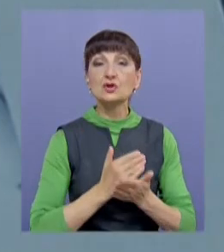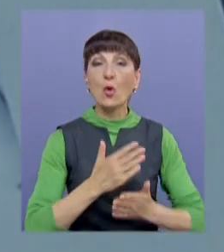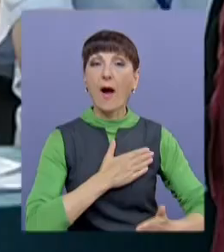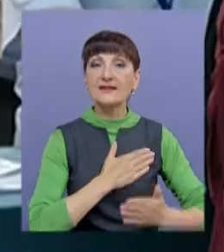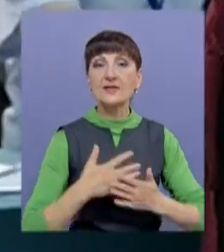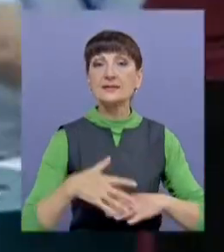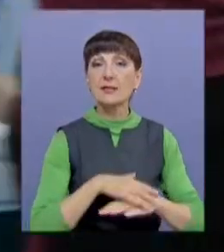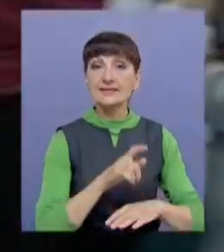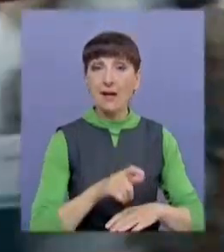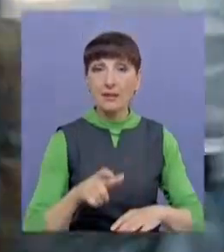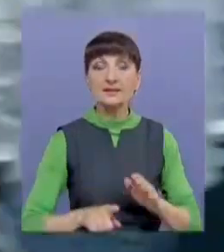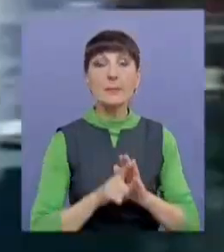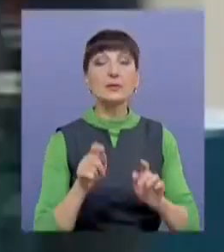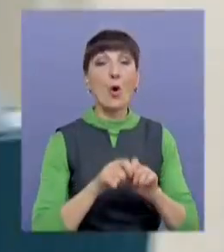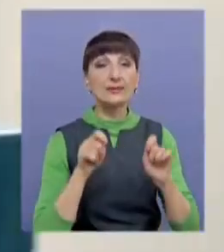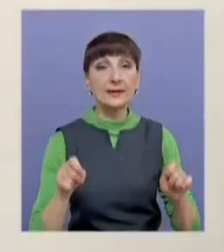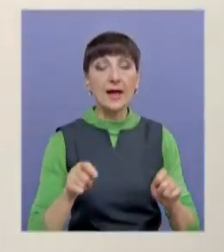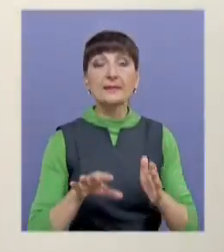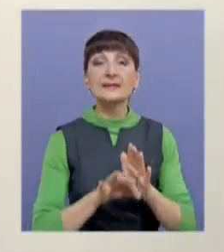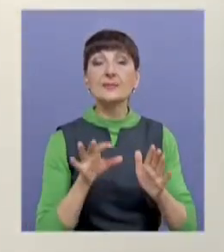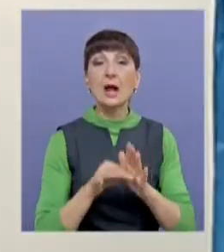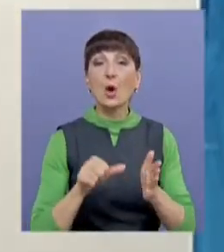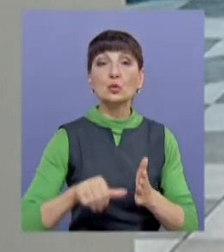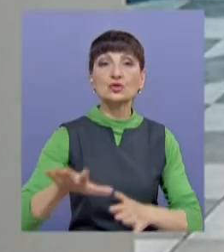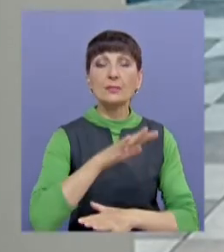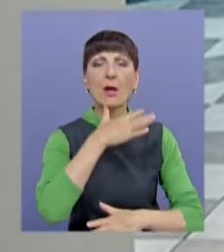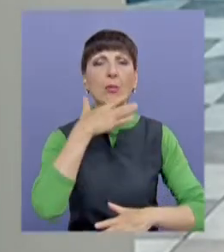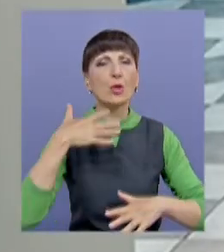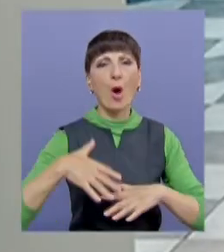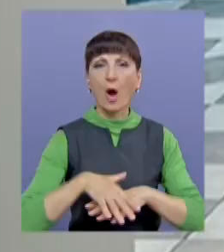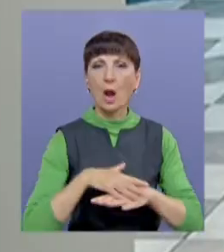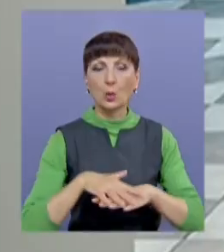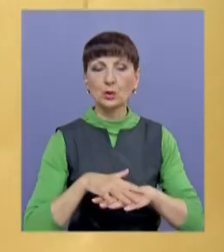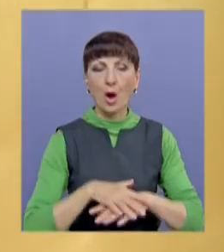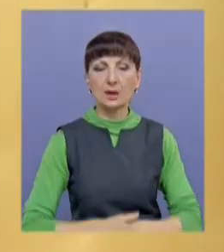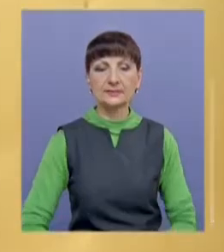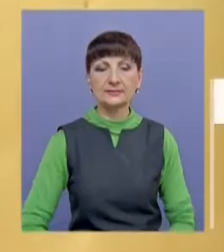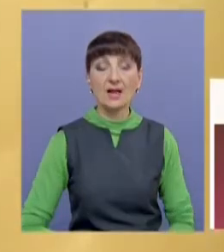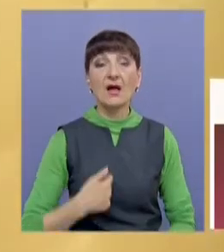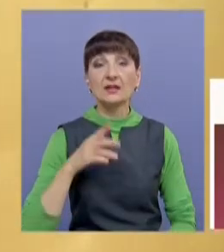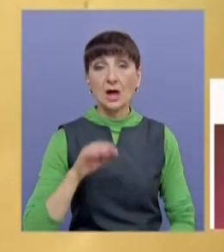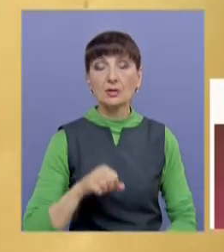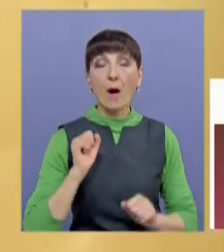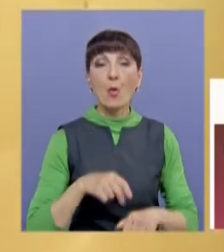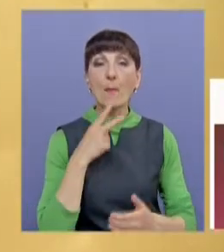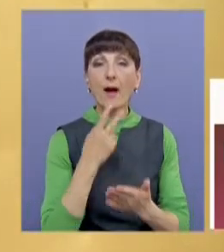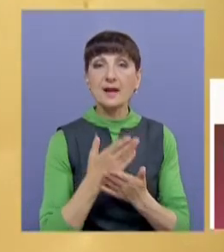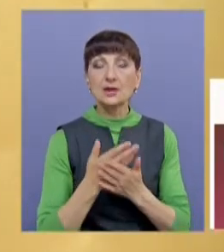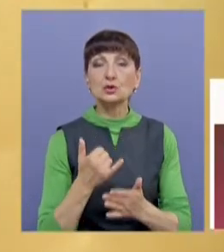активность населения. С момента открытия на избирательных участках было многолюдно. Я даже могу показать, что у